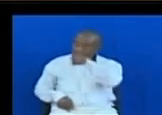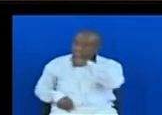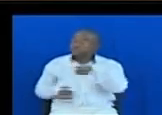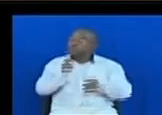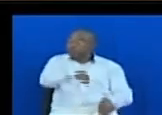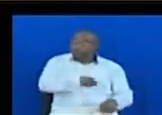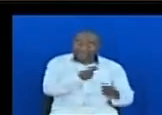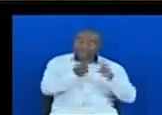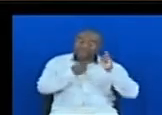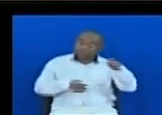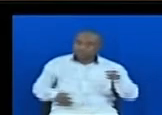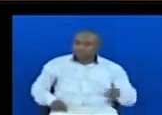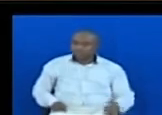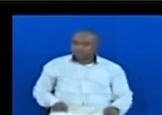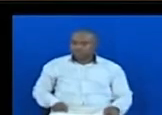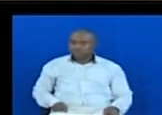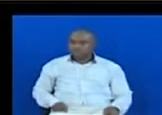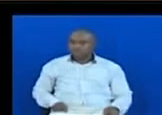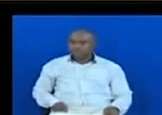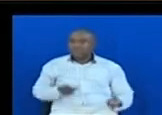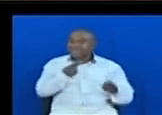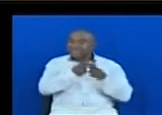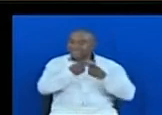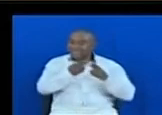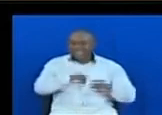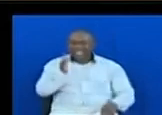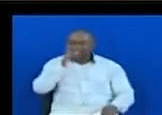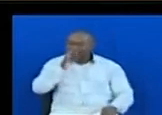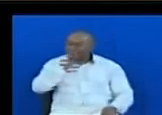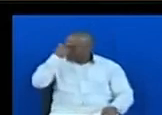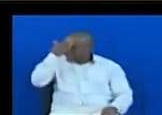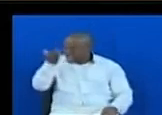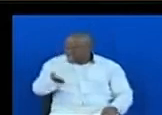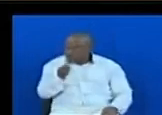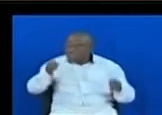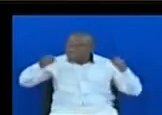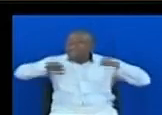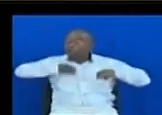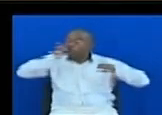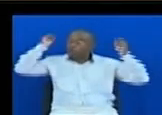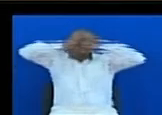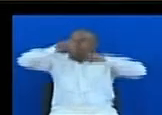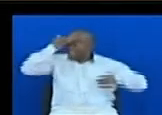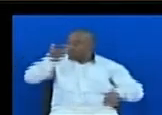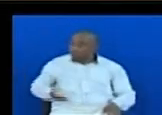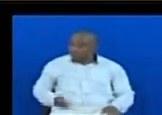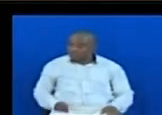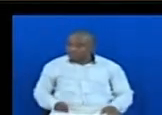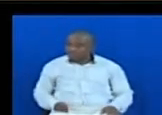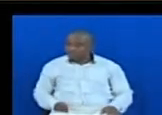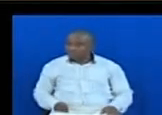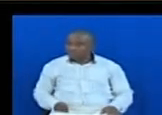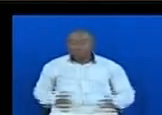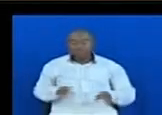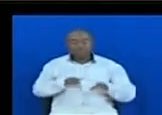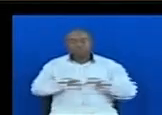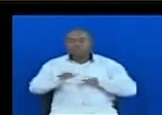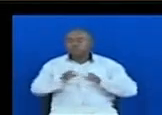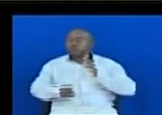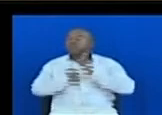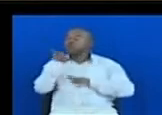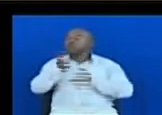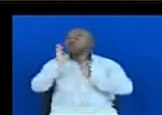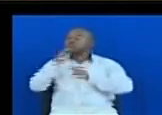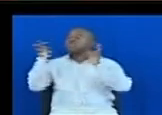siupo. Hivi hata kama akupima harufu ya farujoni haijui ya gongo, ya konyagi. He? Unasumbua viongozi wetu, mnaacha